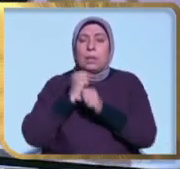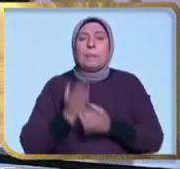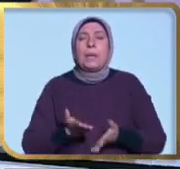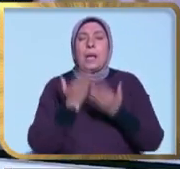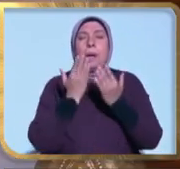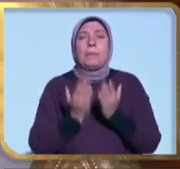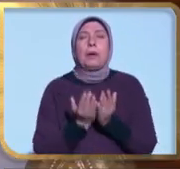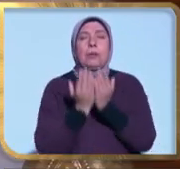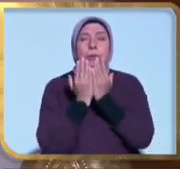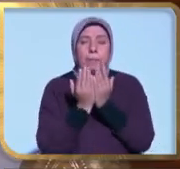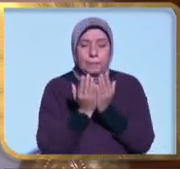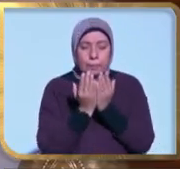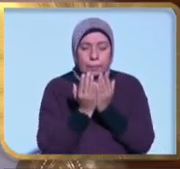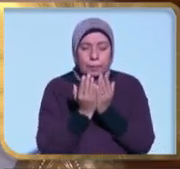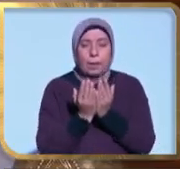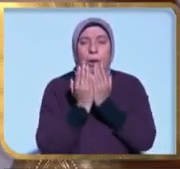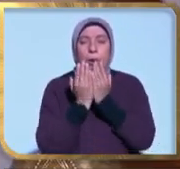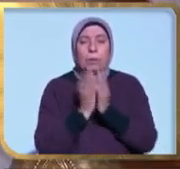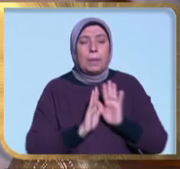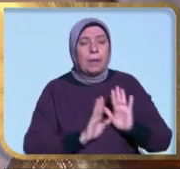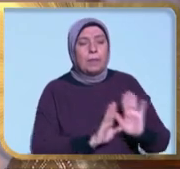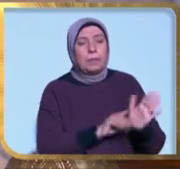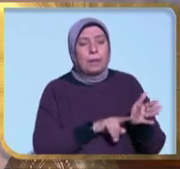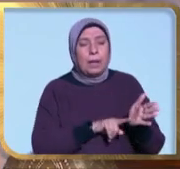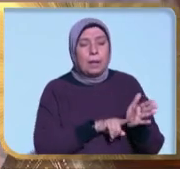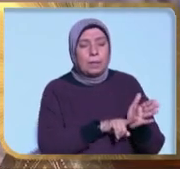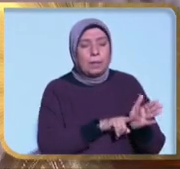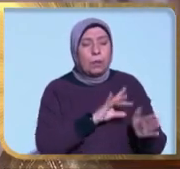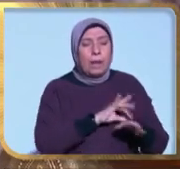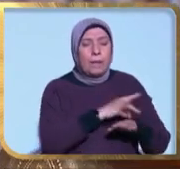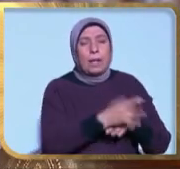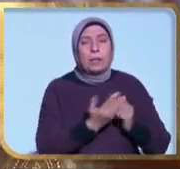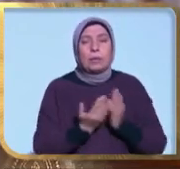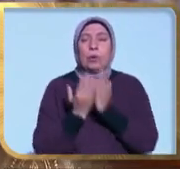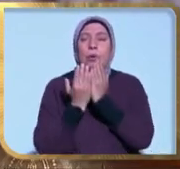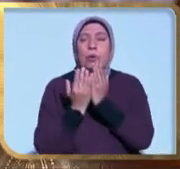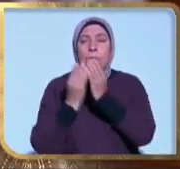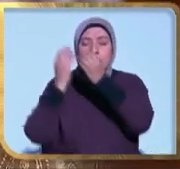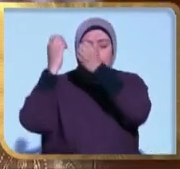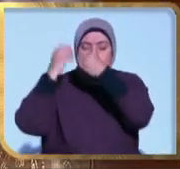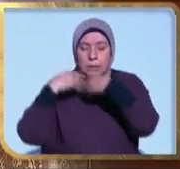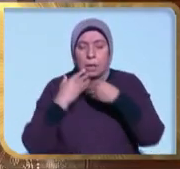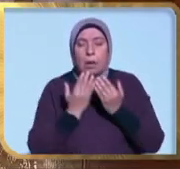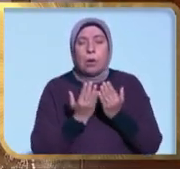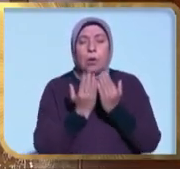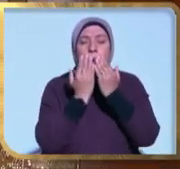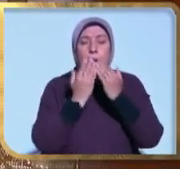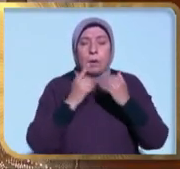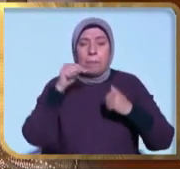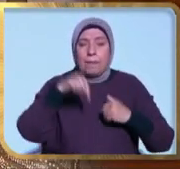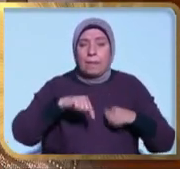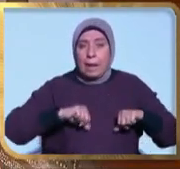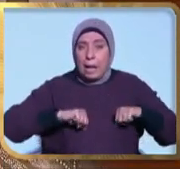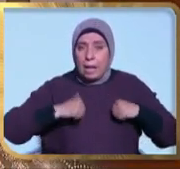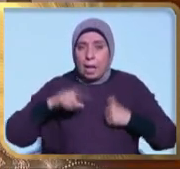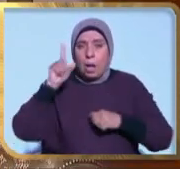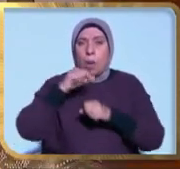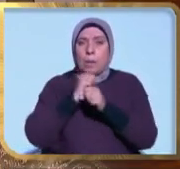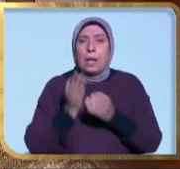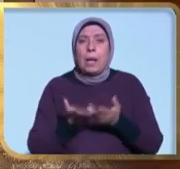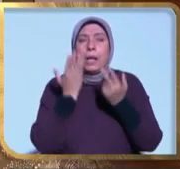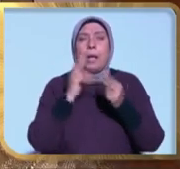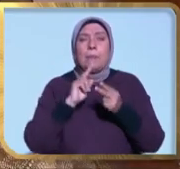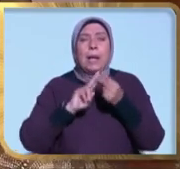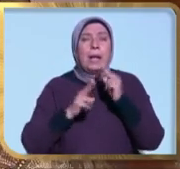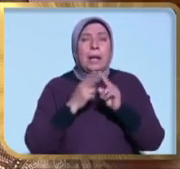والاخره اللهم ادفع عنا كل الفتن والافات واقضي لنا يا مولانا في الدنيا والاخره جميع